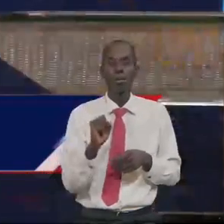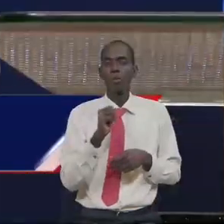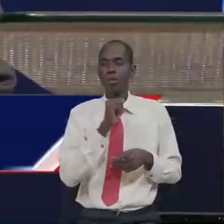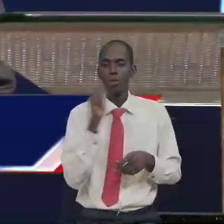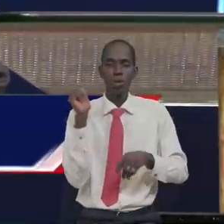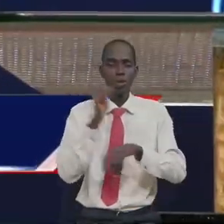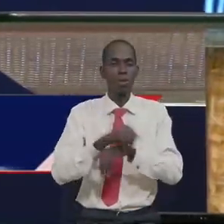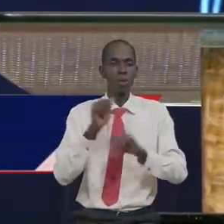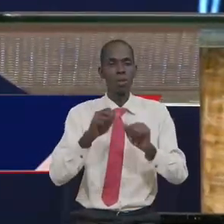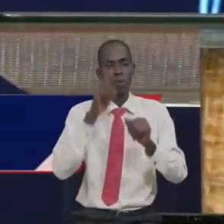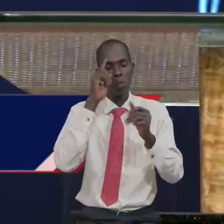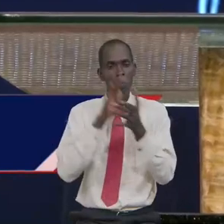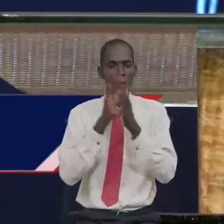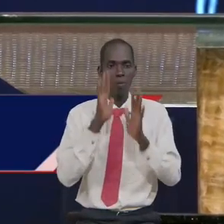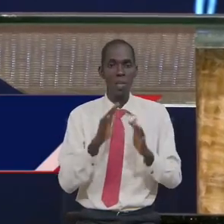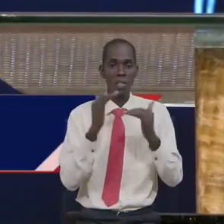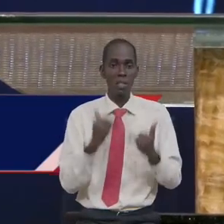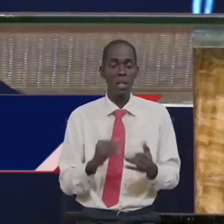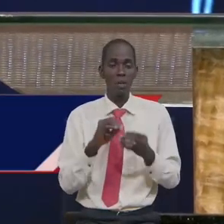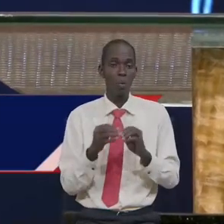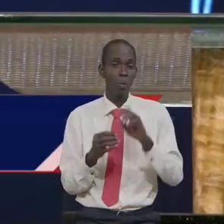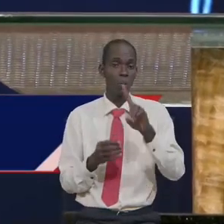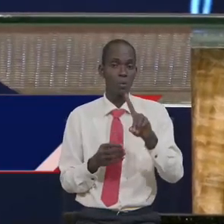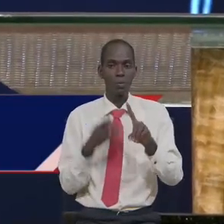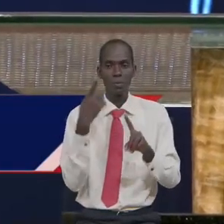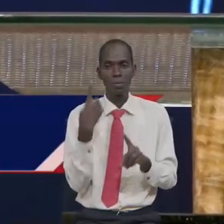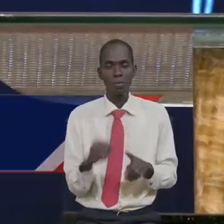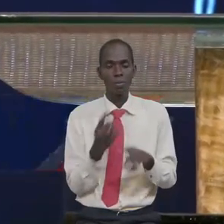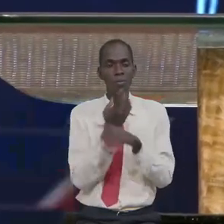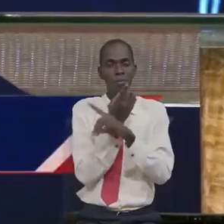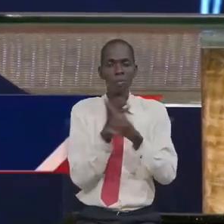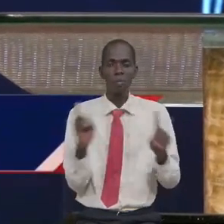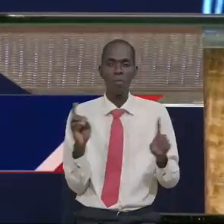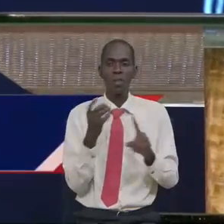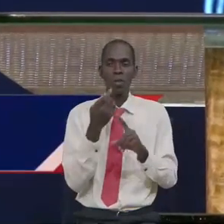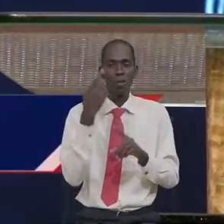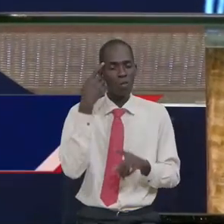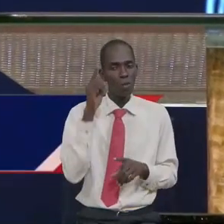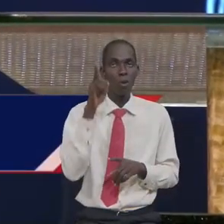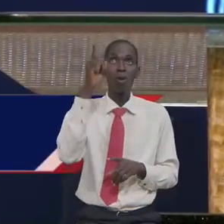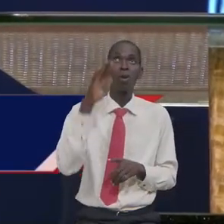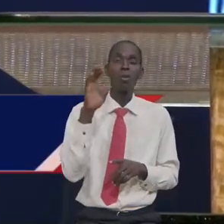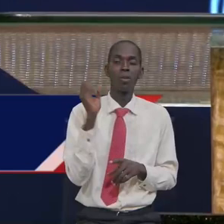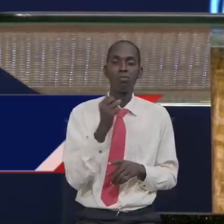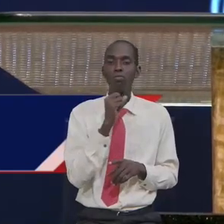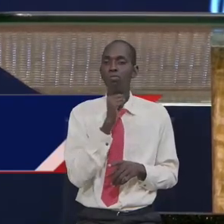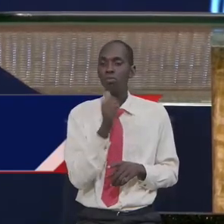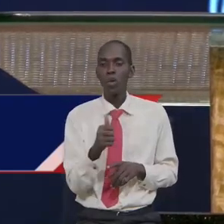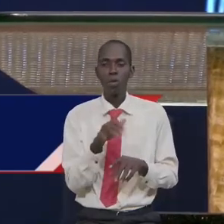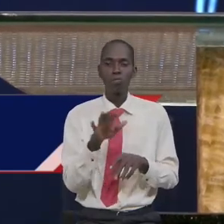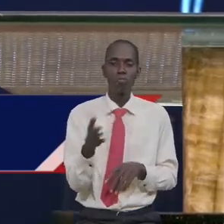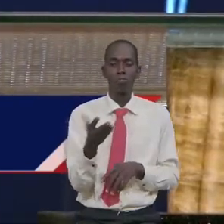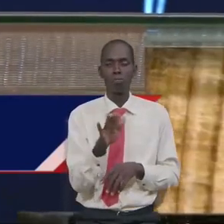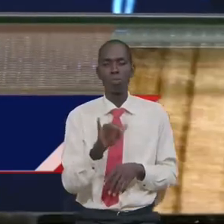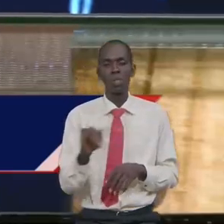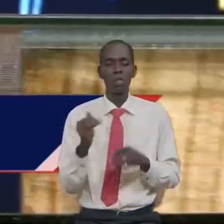Dieu. Voyons la première partie ici. C'est la délivrance pour les serviteurs non